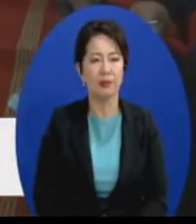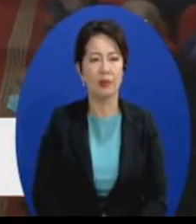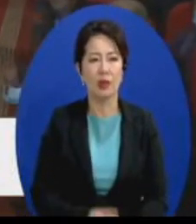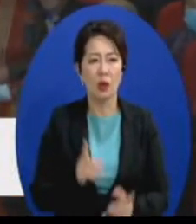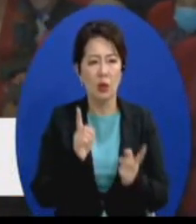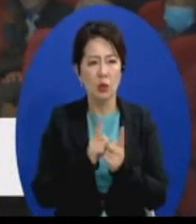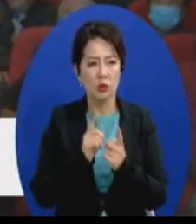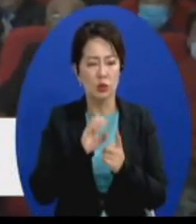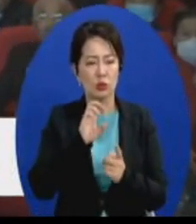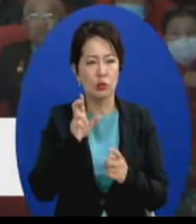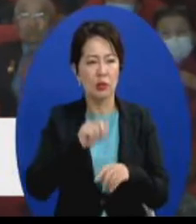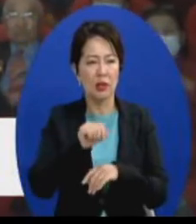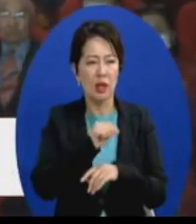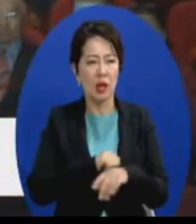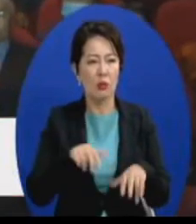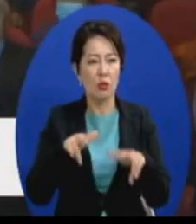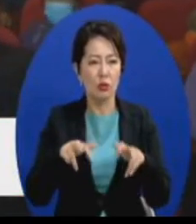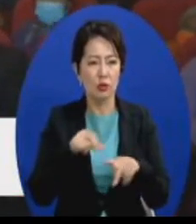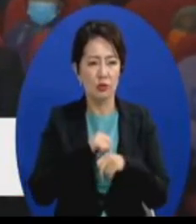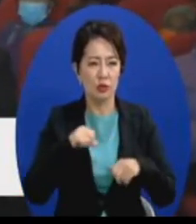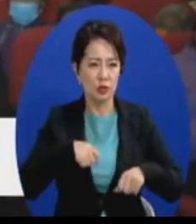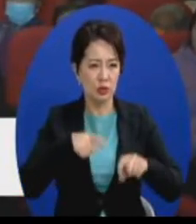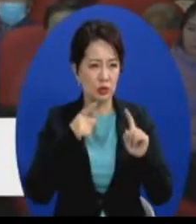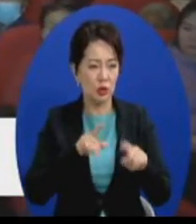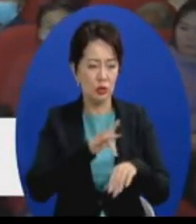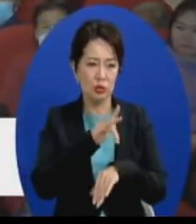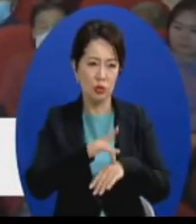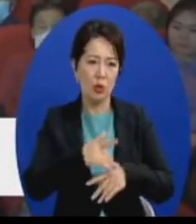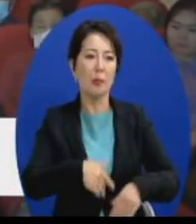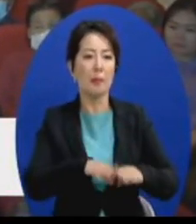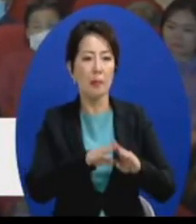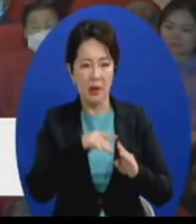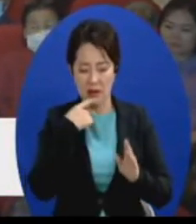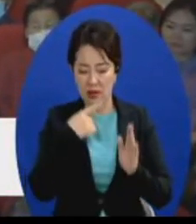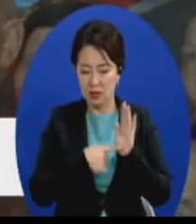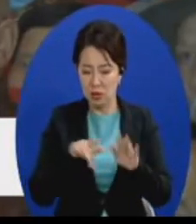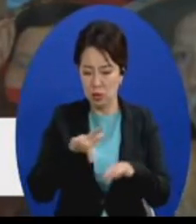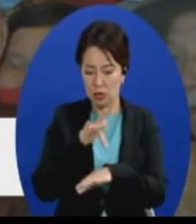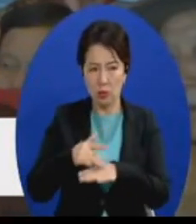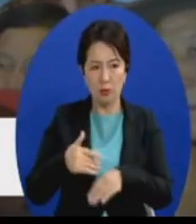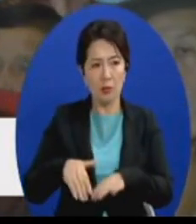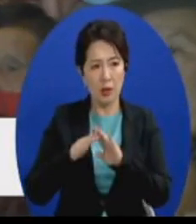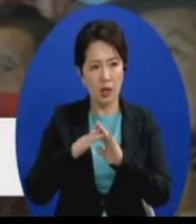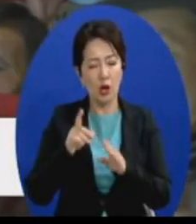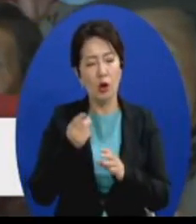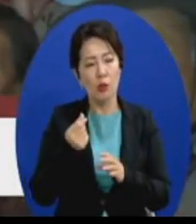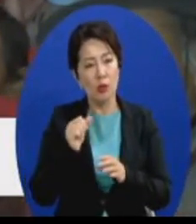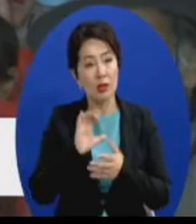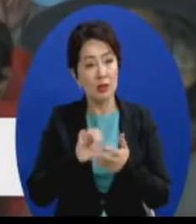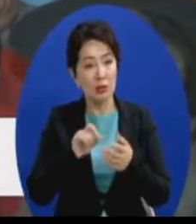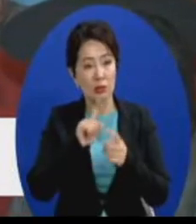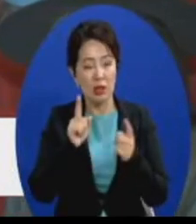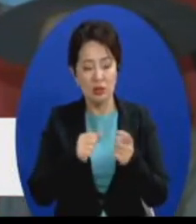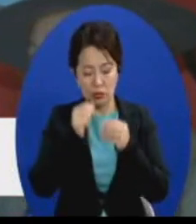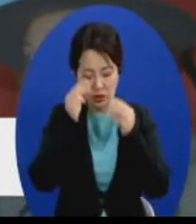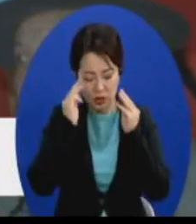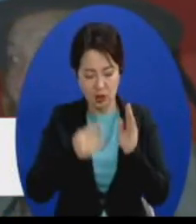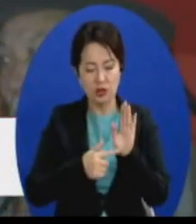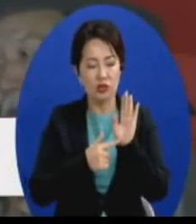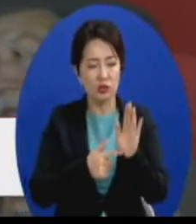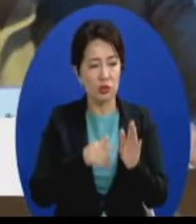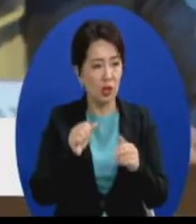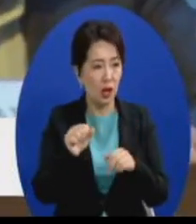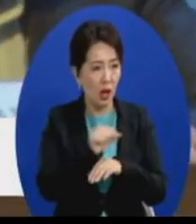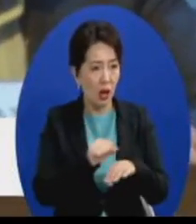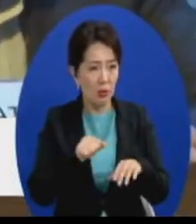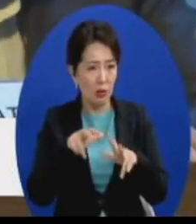Үндсэл төвээр Сүхбаатар аймагт хөгжлийн бэрхшээлт эргэдэж зориулсан төв барих харууллаа. Энэхүү төвийг барих хөрөнгө санхүүжилтийн асуудлыг нь шийдэж өгсөн юм.